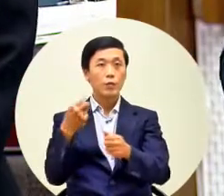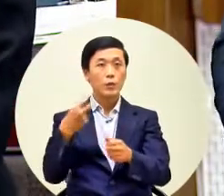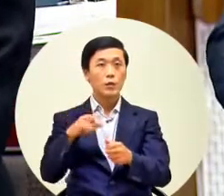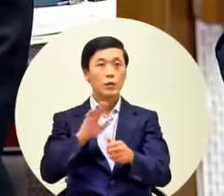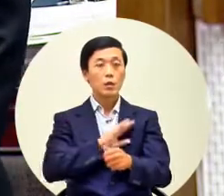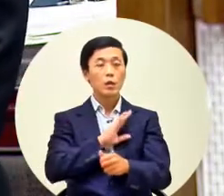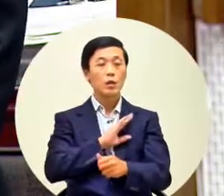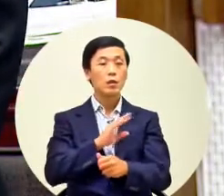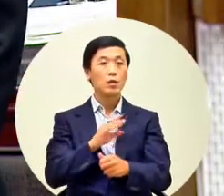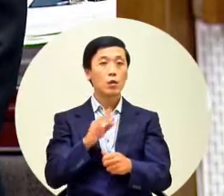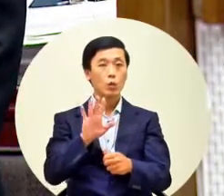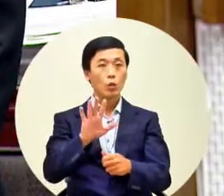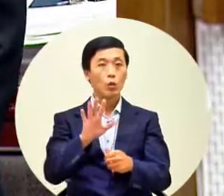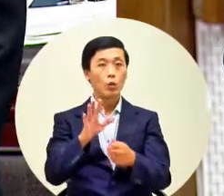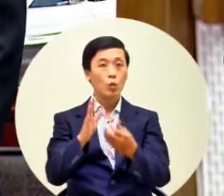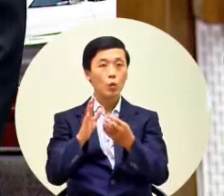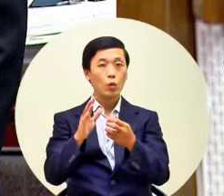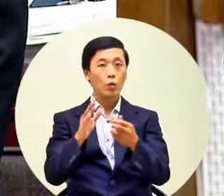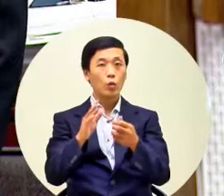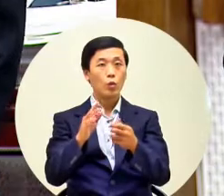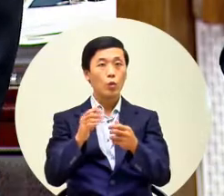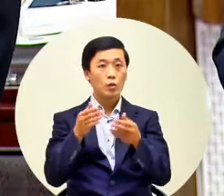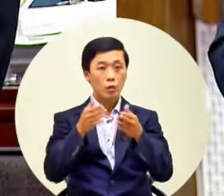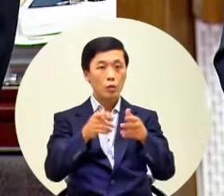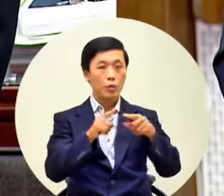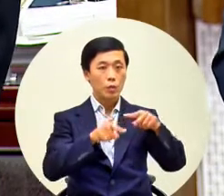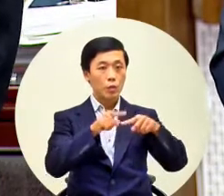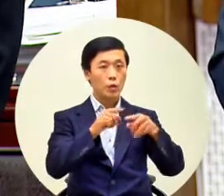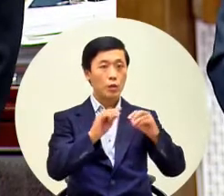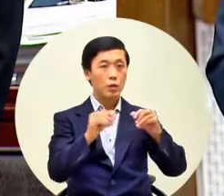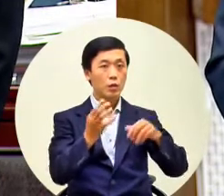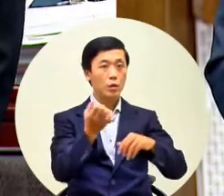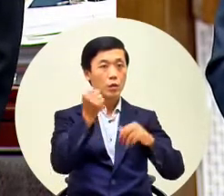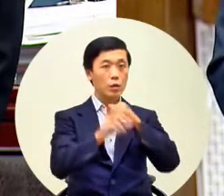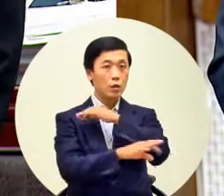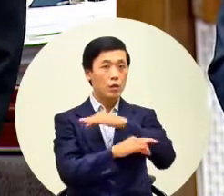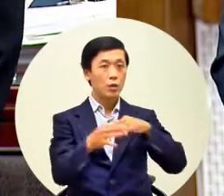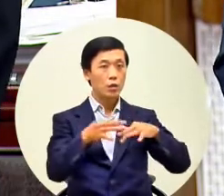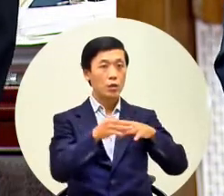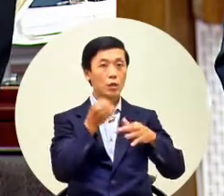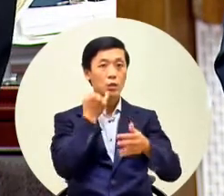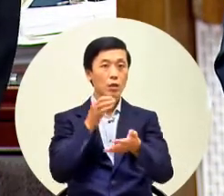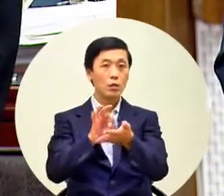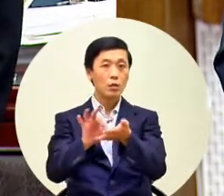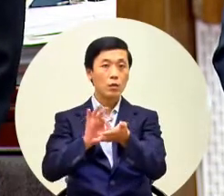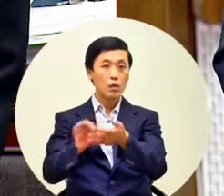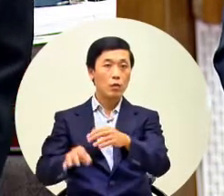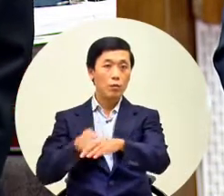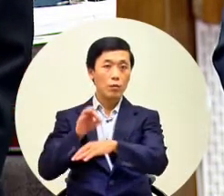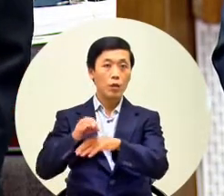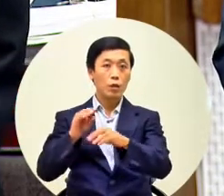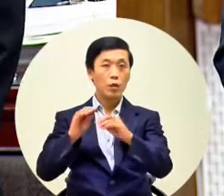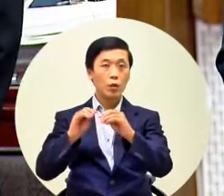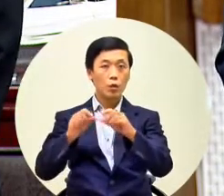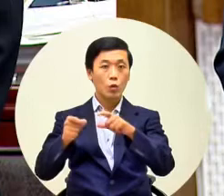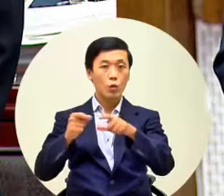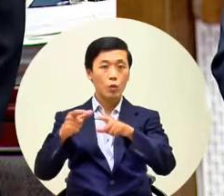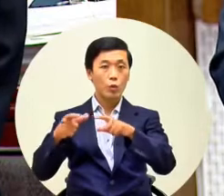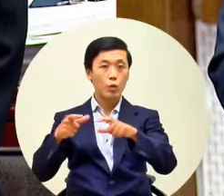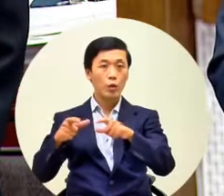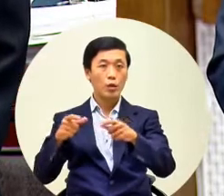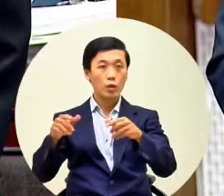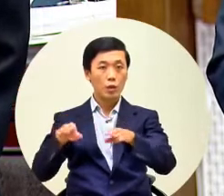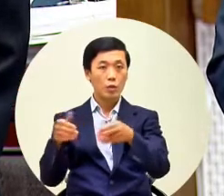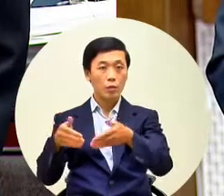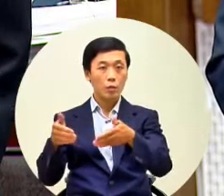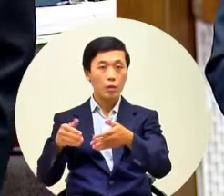些在平均地权基金可以支应的这一些公园公共设施的开辟，那我们地震局这